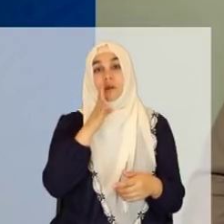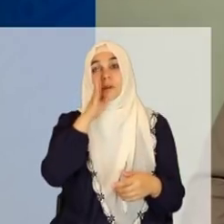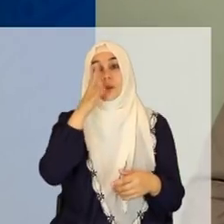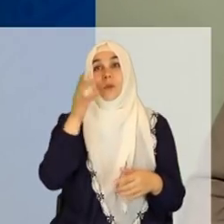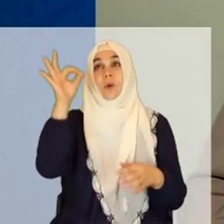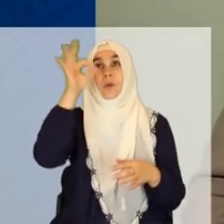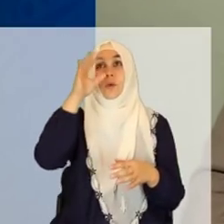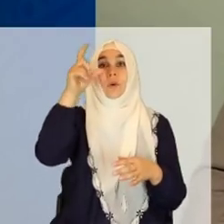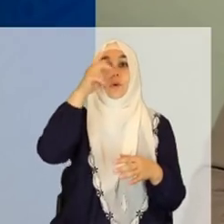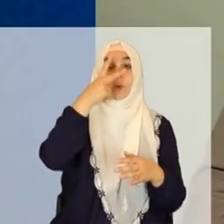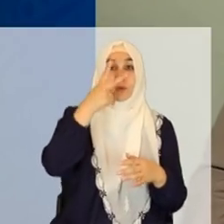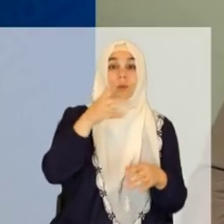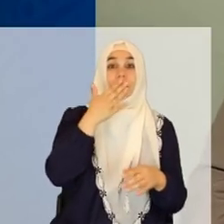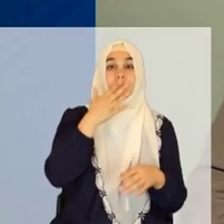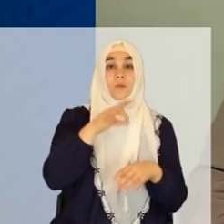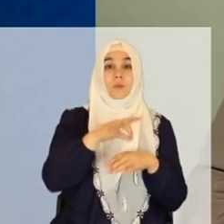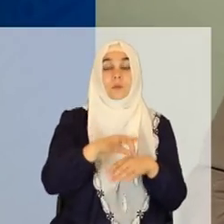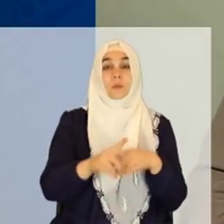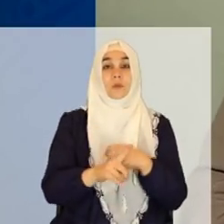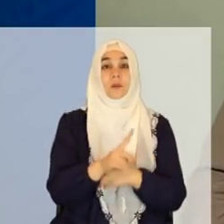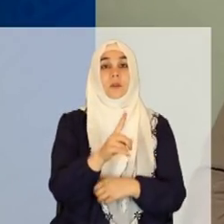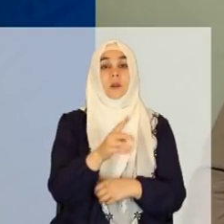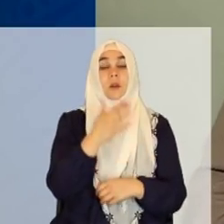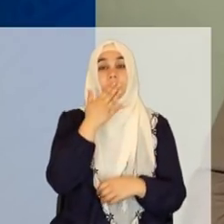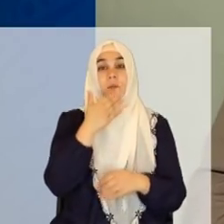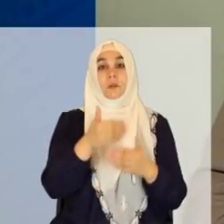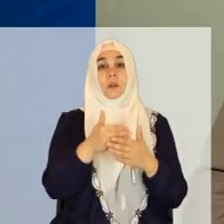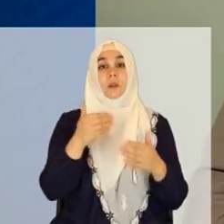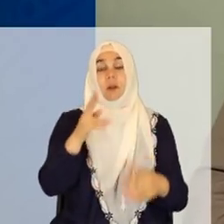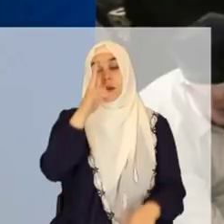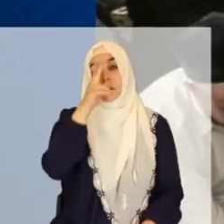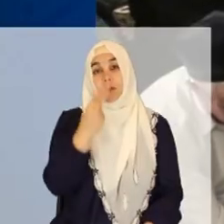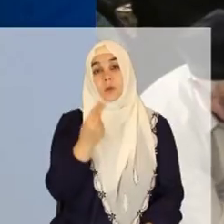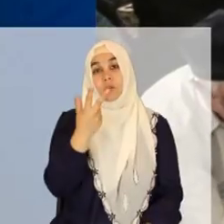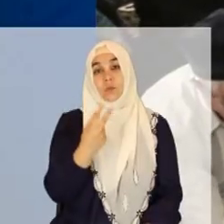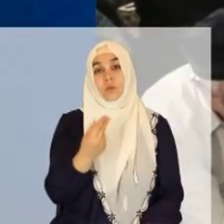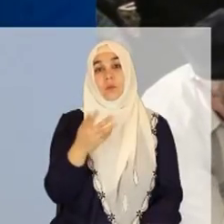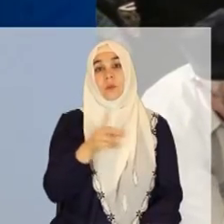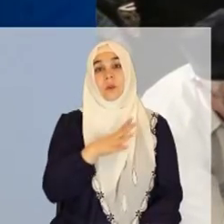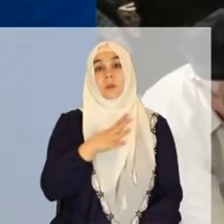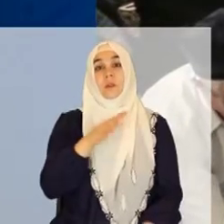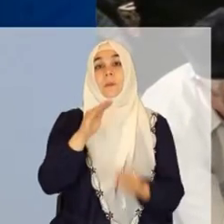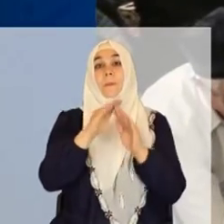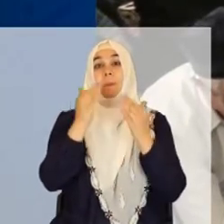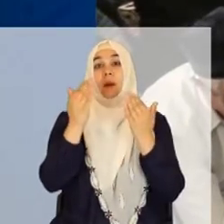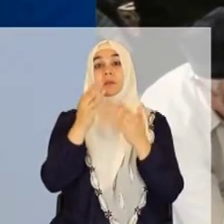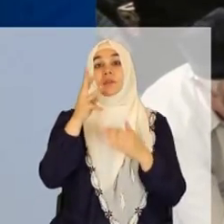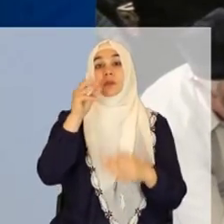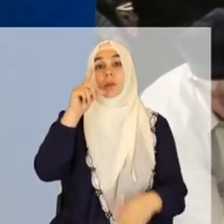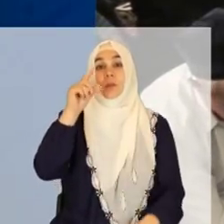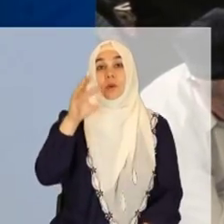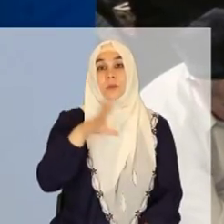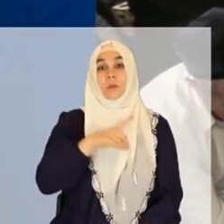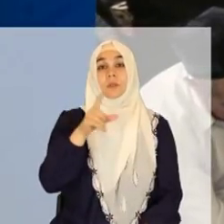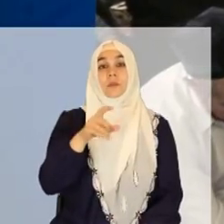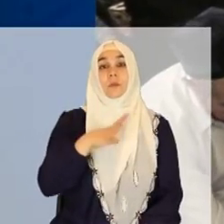oy ko'rilib, shunaqa roza tutgan. Rozadan keyin bir 2 kunmi 3 kun o'tdi, biz shu yalang'och tarafga bir yerga bordik, bir